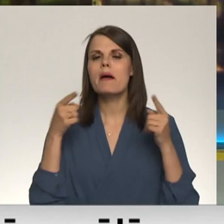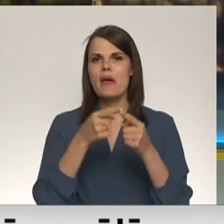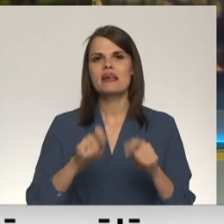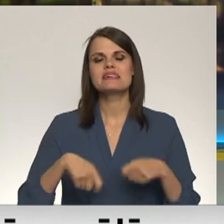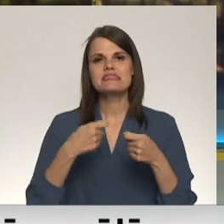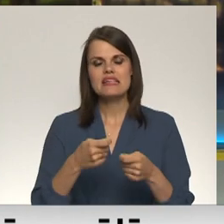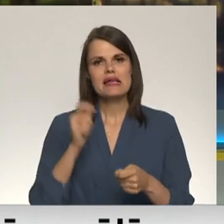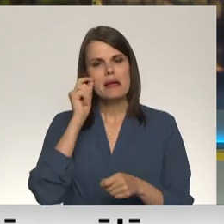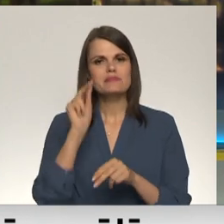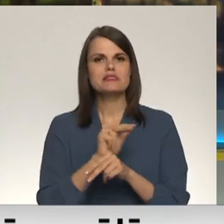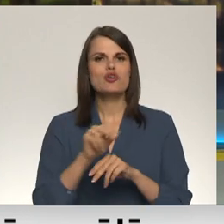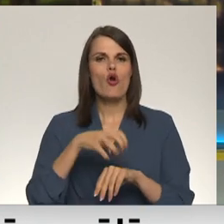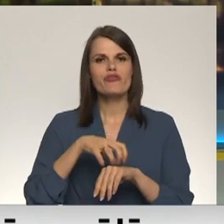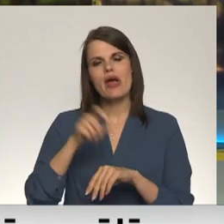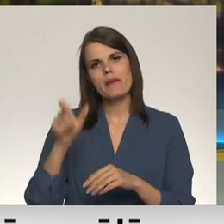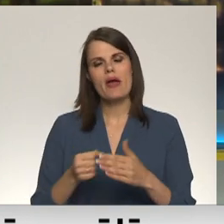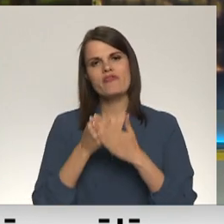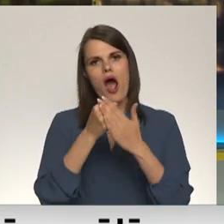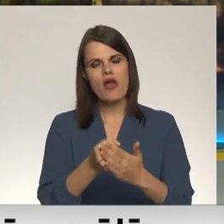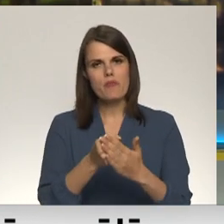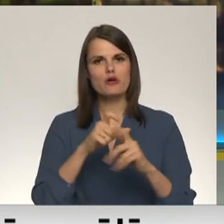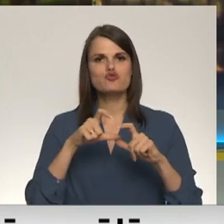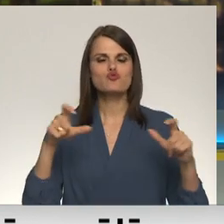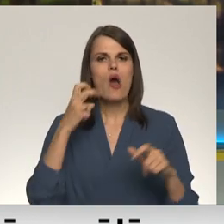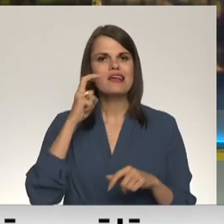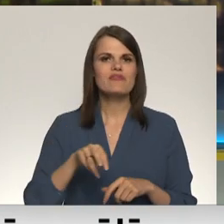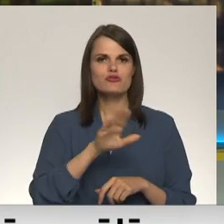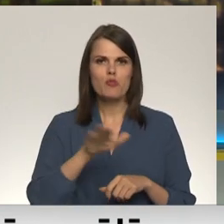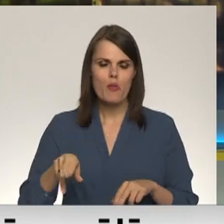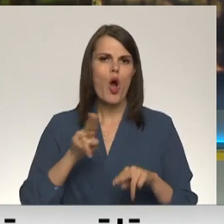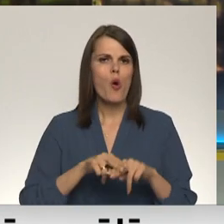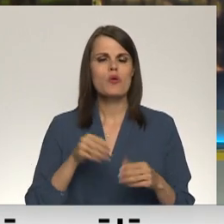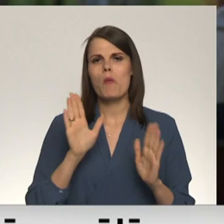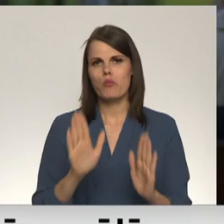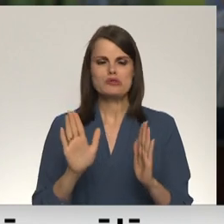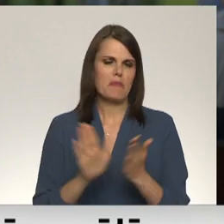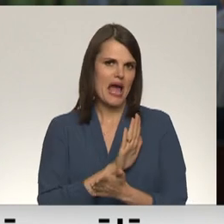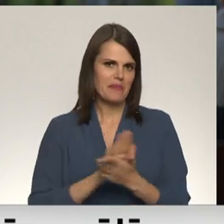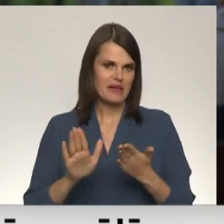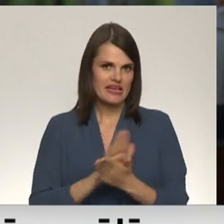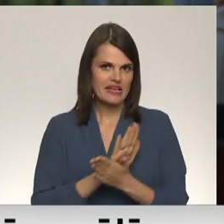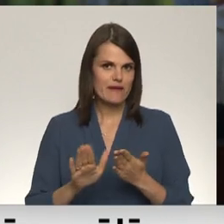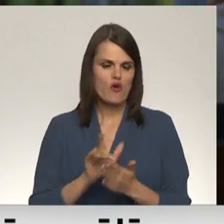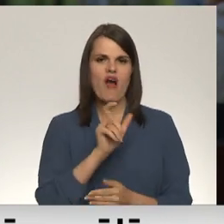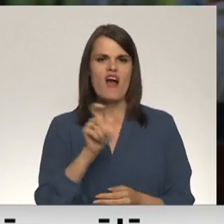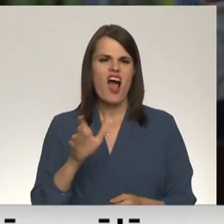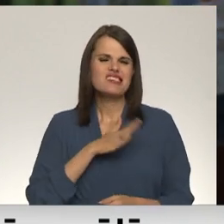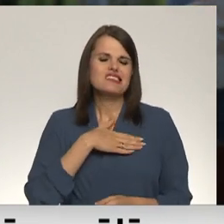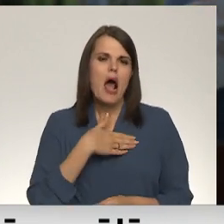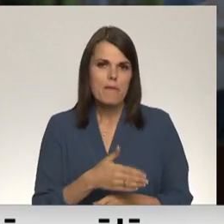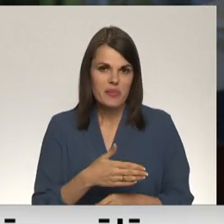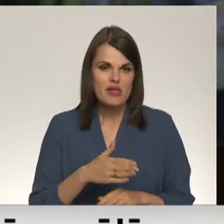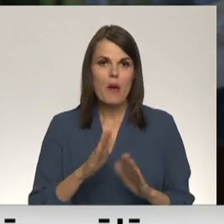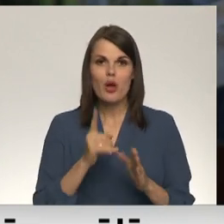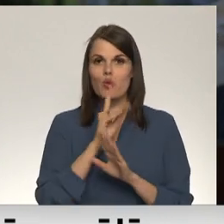bērniem, un par šīm konsultācijām jāmaksā nebūs. Plašāk stāsta Dāvids Freidenfelds. Vārdi sāpina,